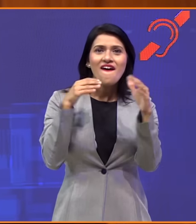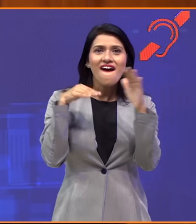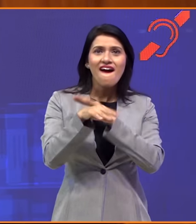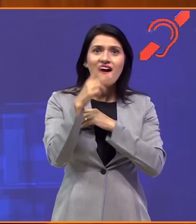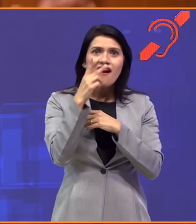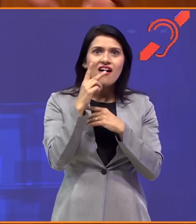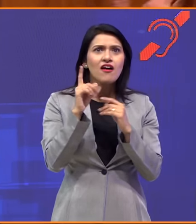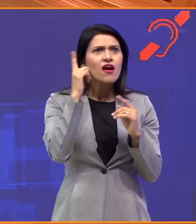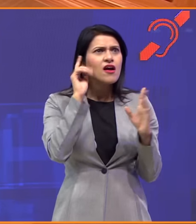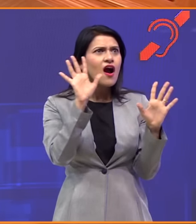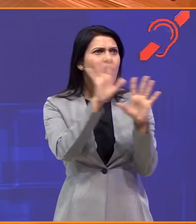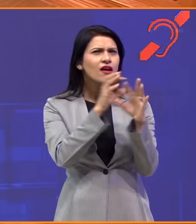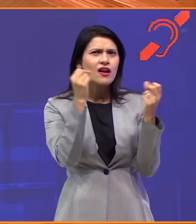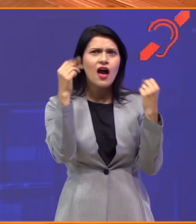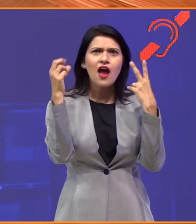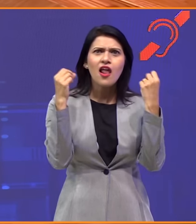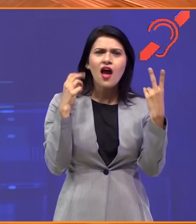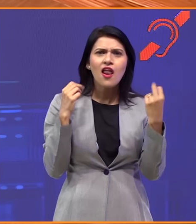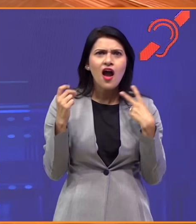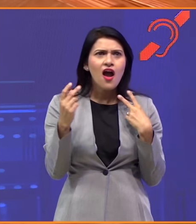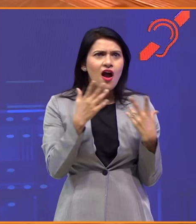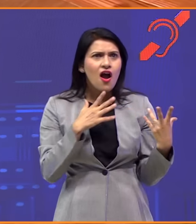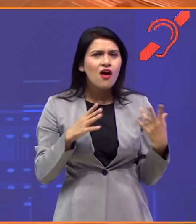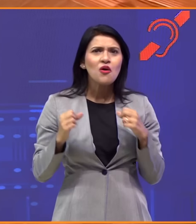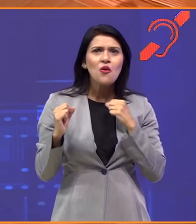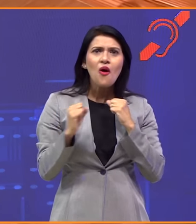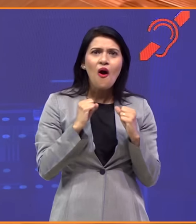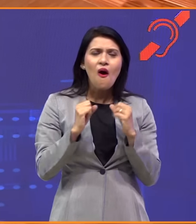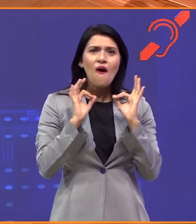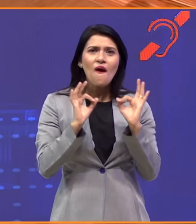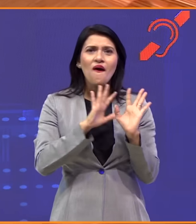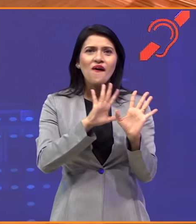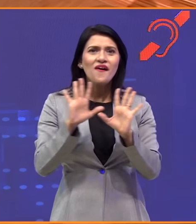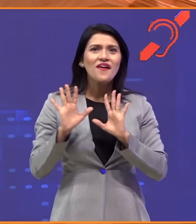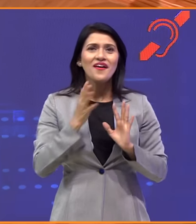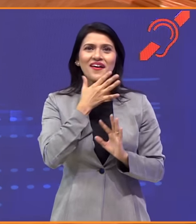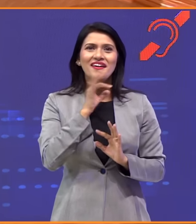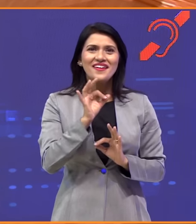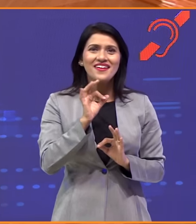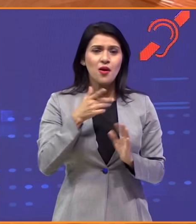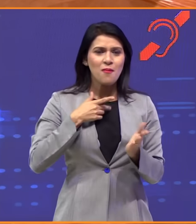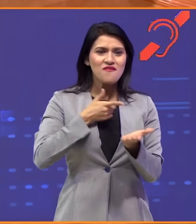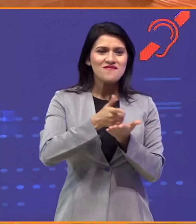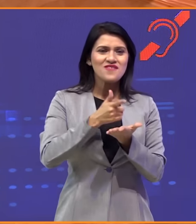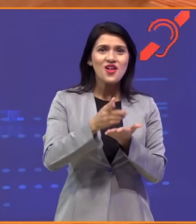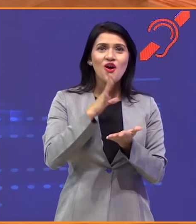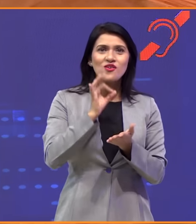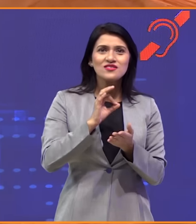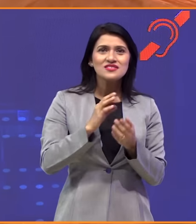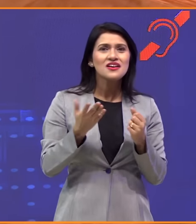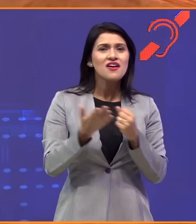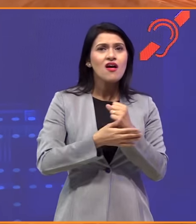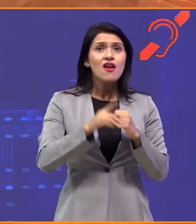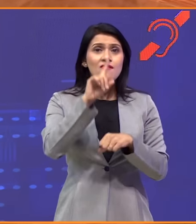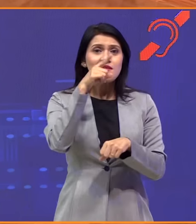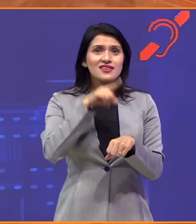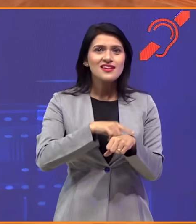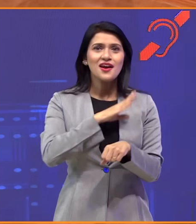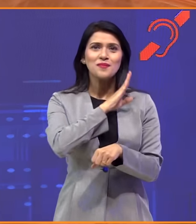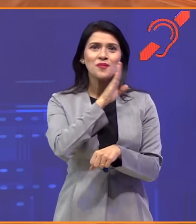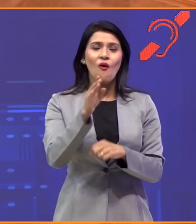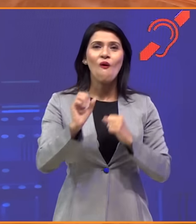और देखा अंधेरा और लाइट चमक रही है लोग नाच रहे हैं गा रहे हैं तो एक गांव के आदमी को पहली बार डिस्क देखने का